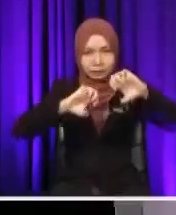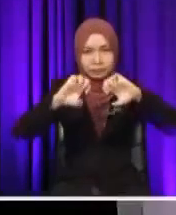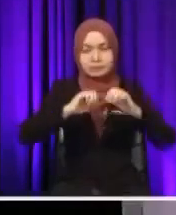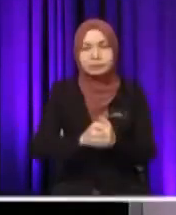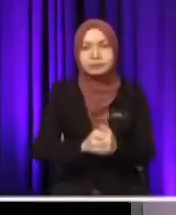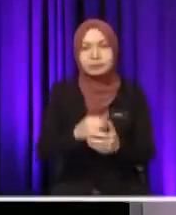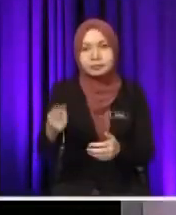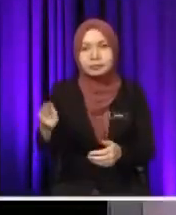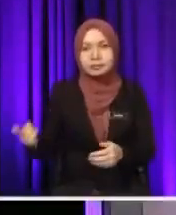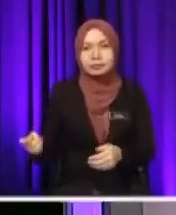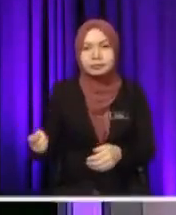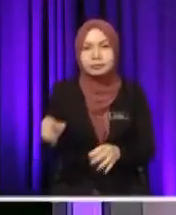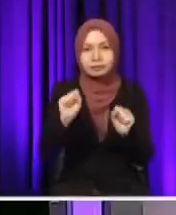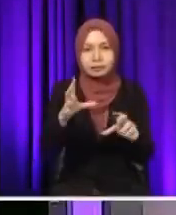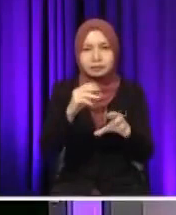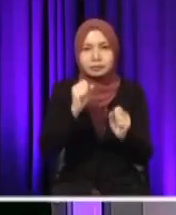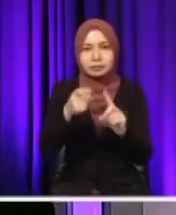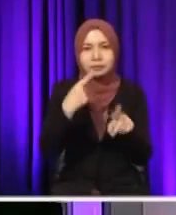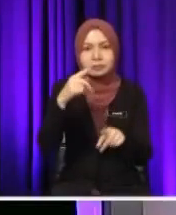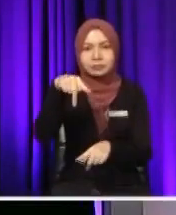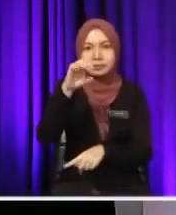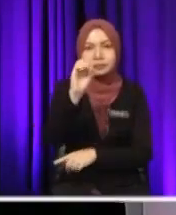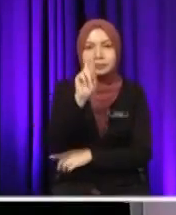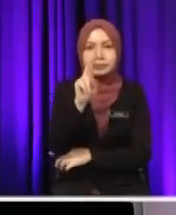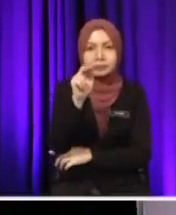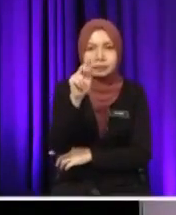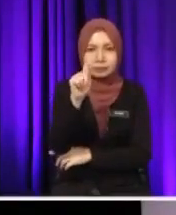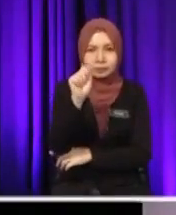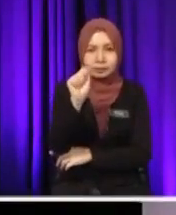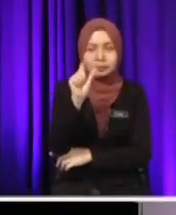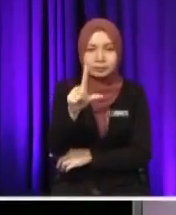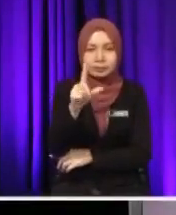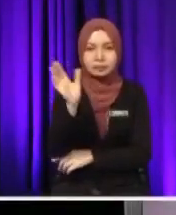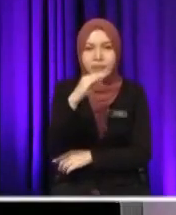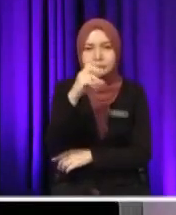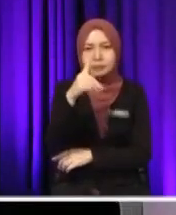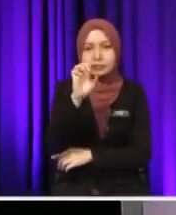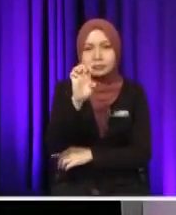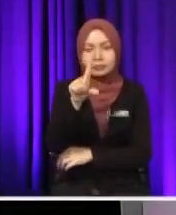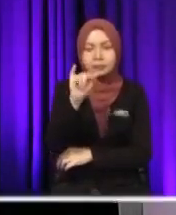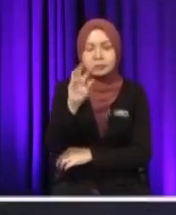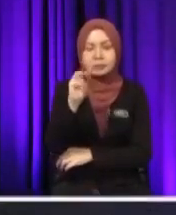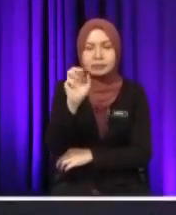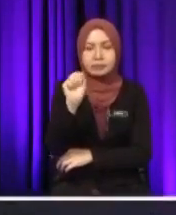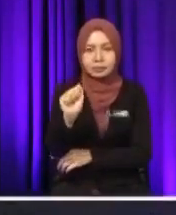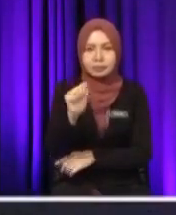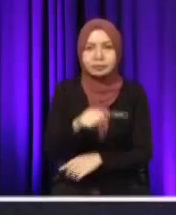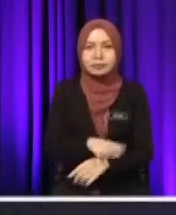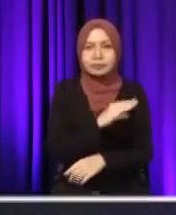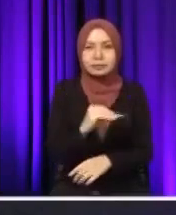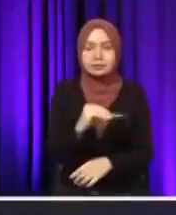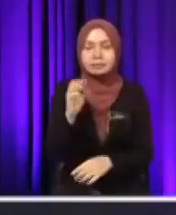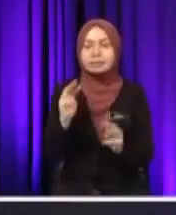kita boleh dapat di Portal Delima. Portal Delima. Okey, Portal Delima yang murid-murid boleh layari. Okay. Dan kita boleh dapat